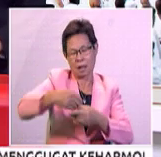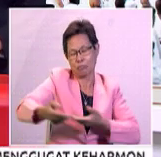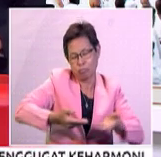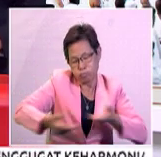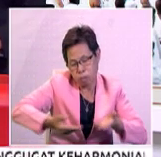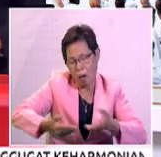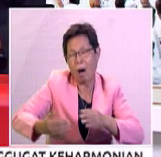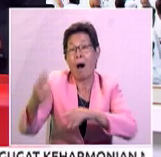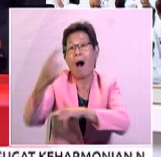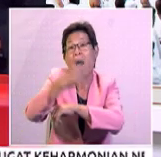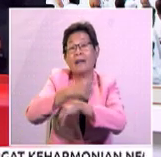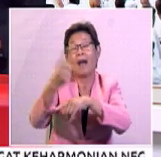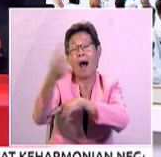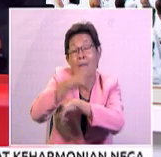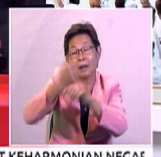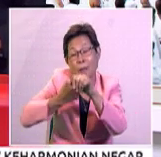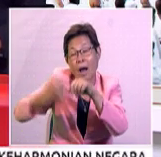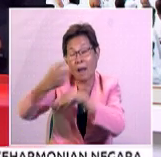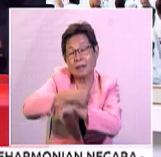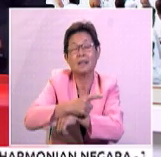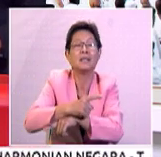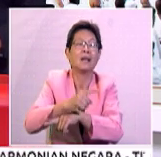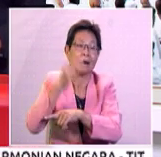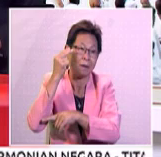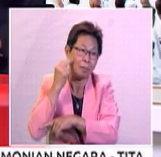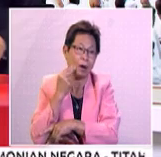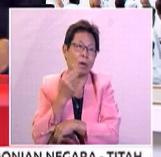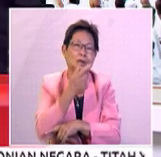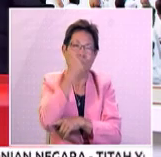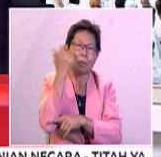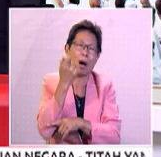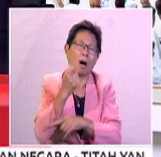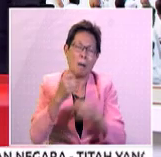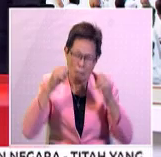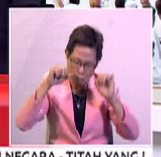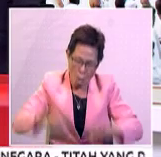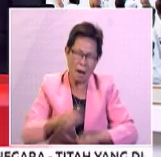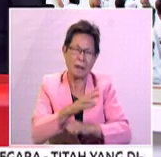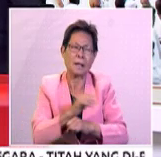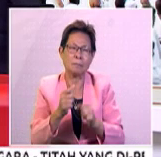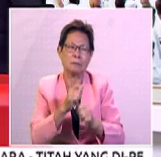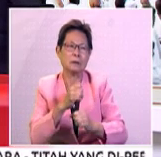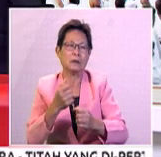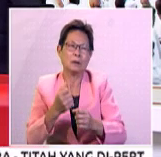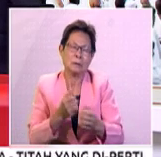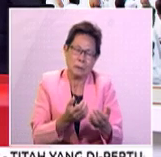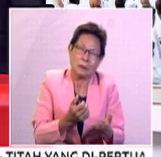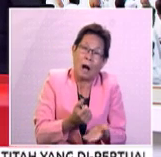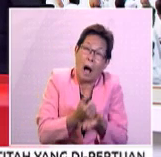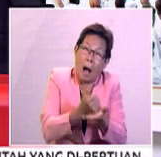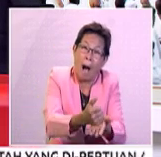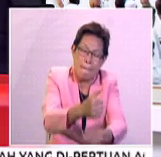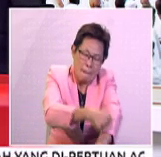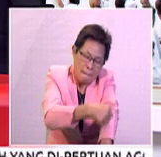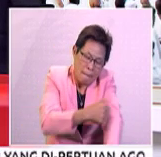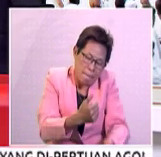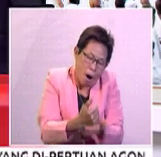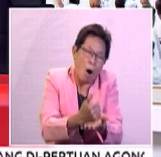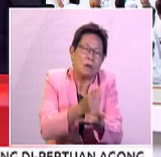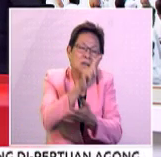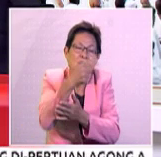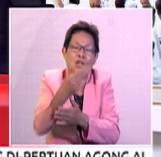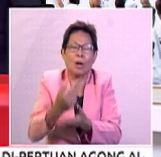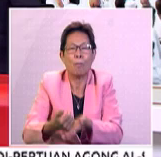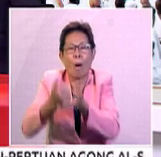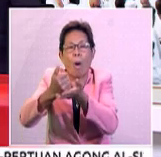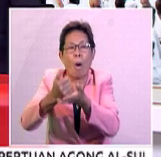Suci. Mereka dipilih berdasarkan keupayaan dan tenaga mereka untuk bersama-sama pengurusan TH membantu melancarkan